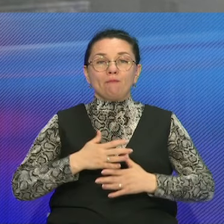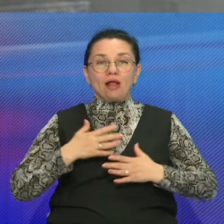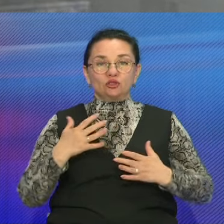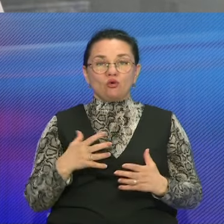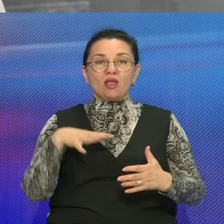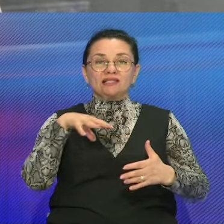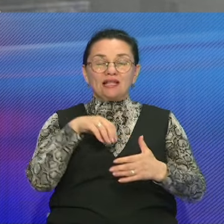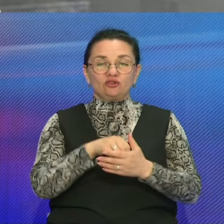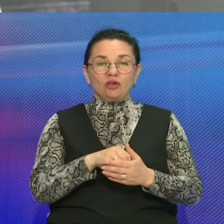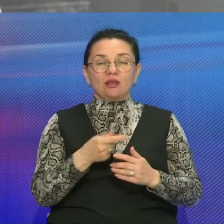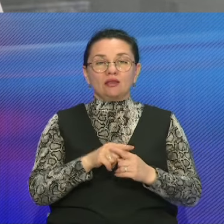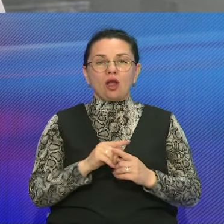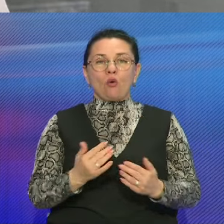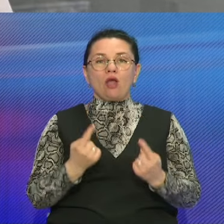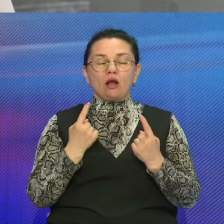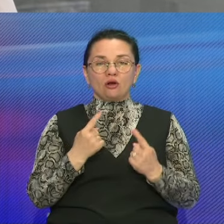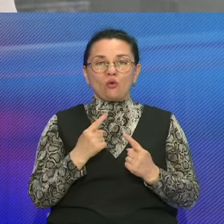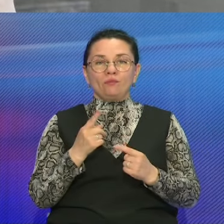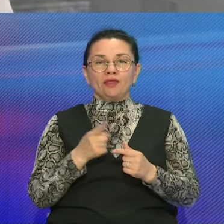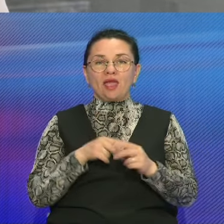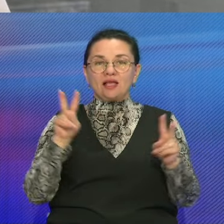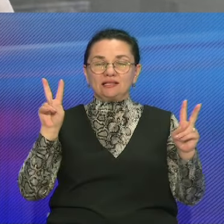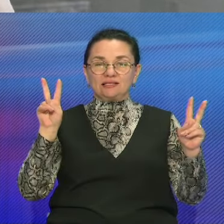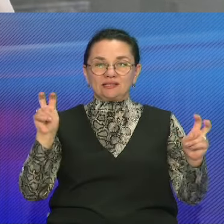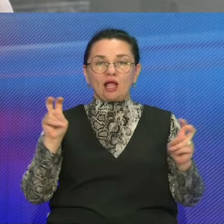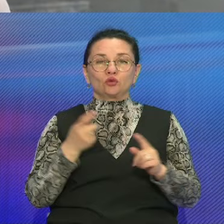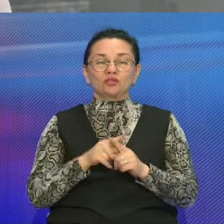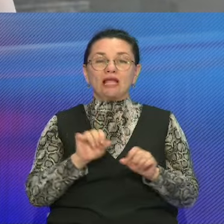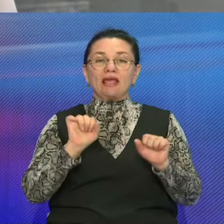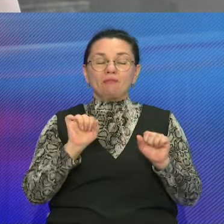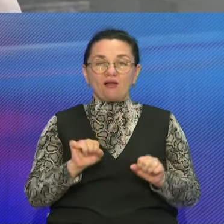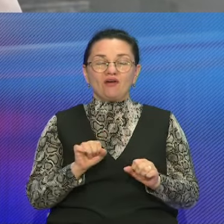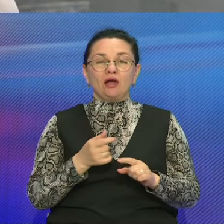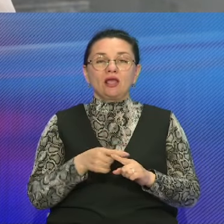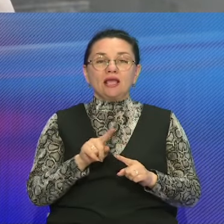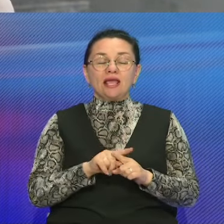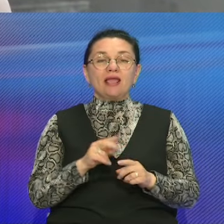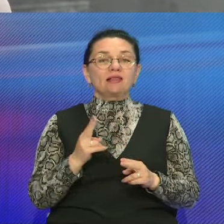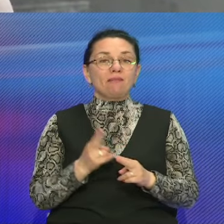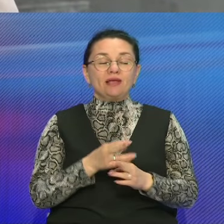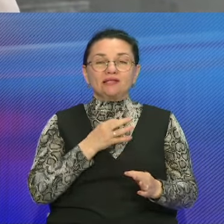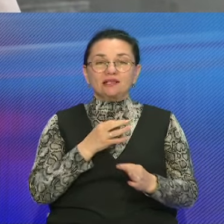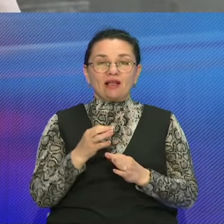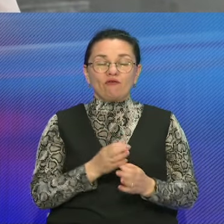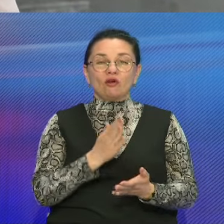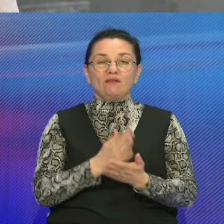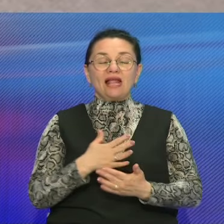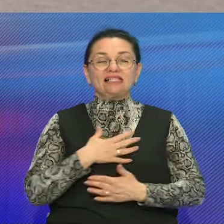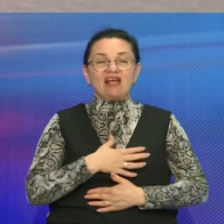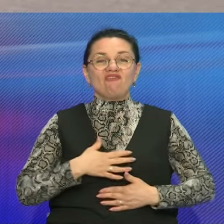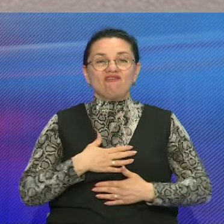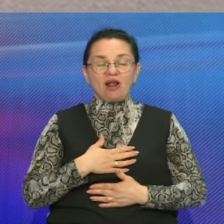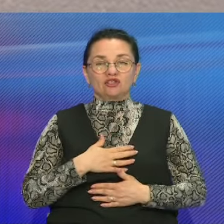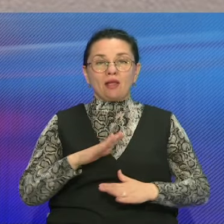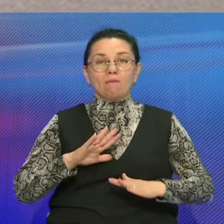значение, такой высокий статус и такие права, ответственность, безусловно, это является таким важным и волнующим